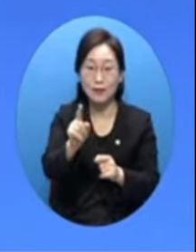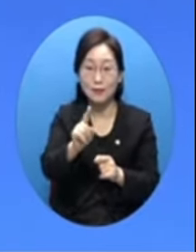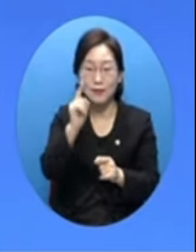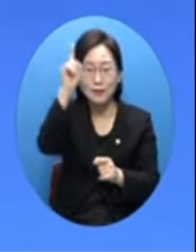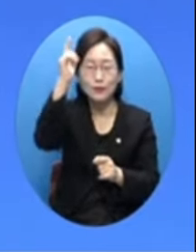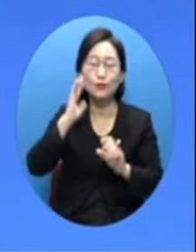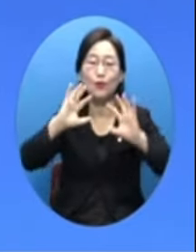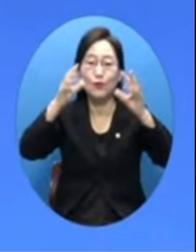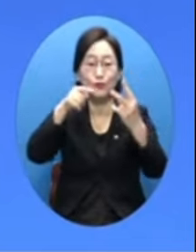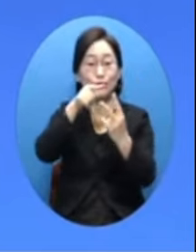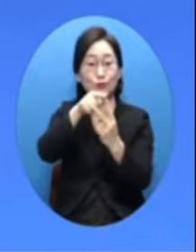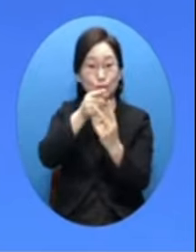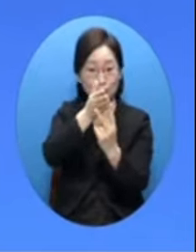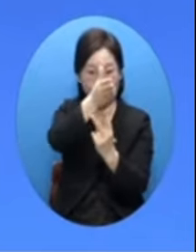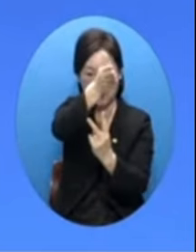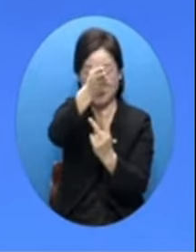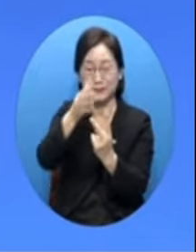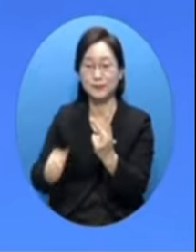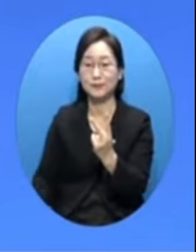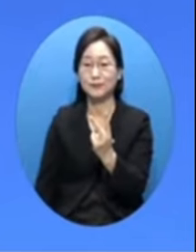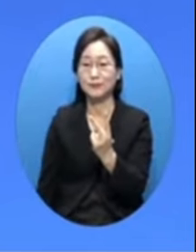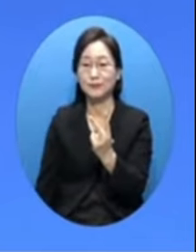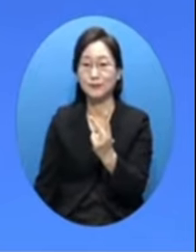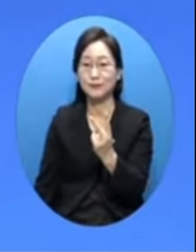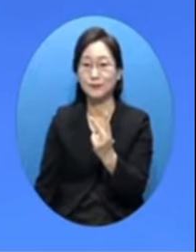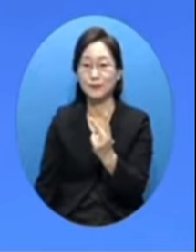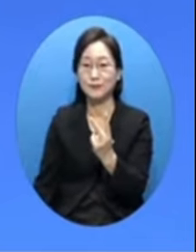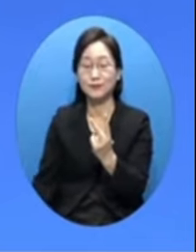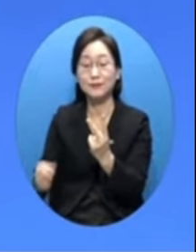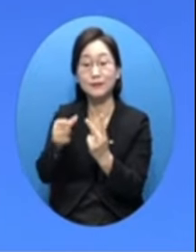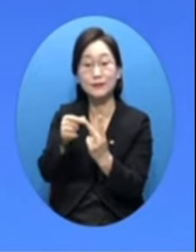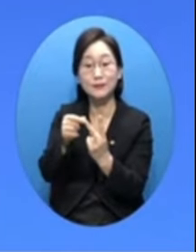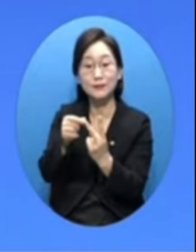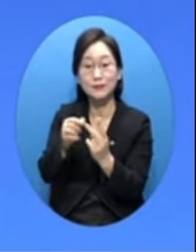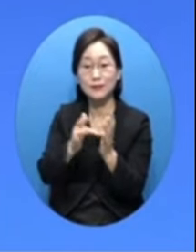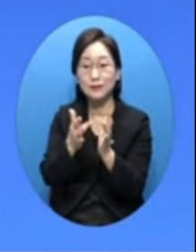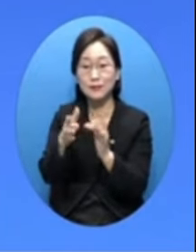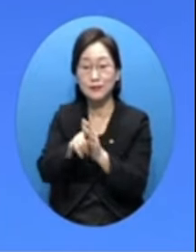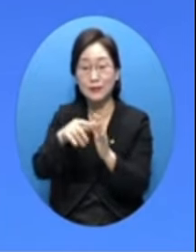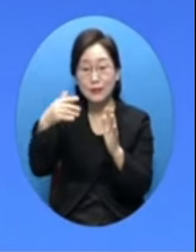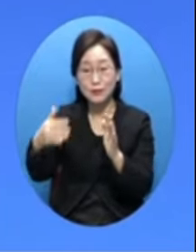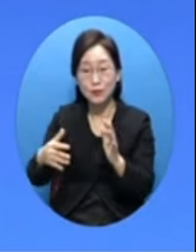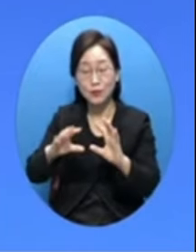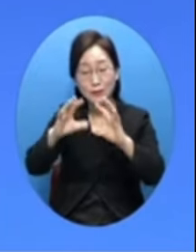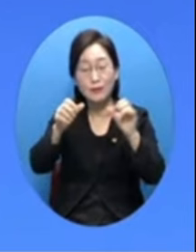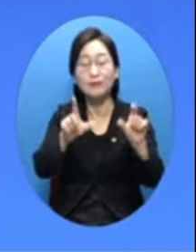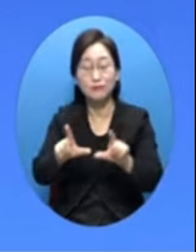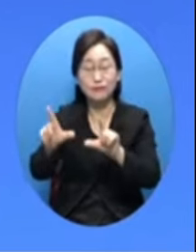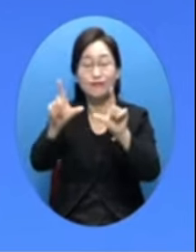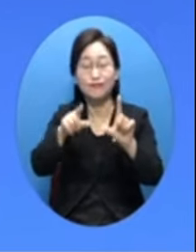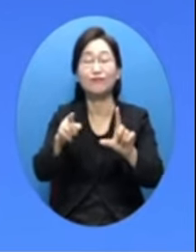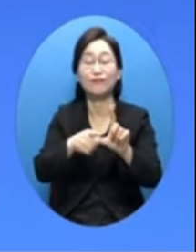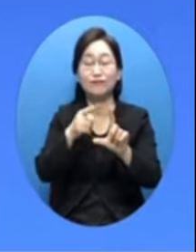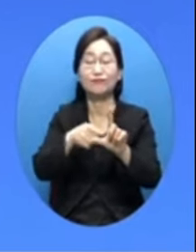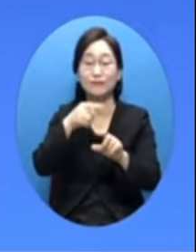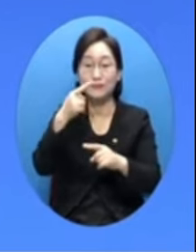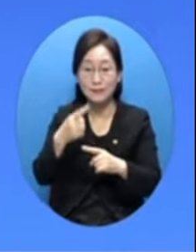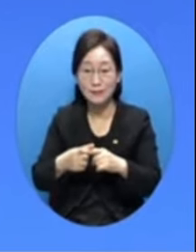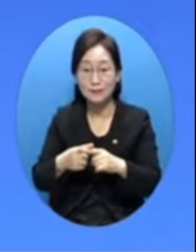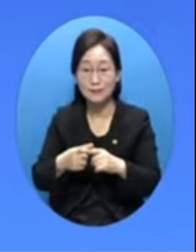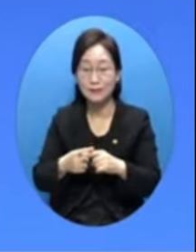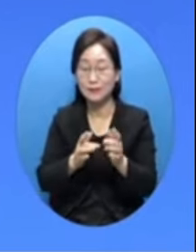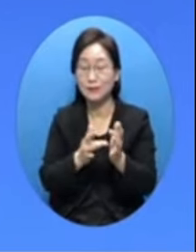천국으로 가는 길이 있고 예수 믿지 않고이 상황에 살다가